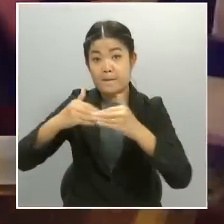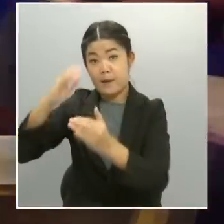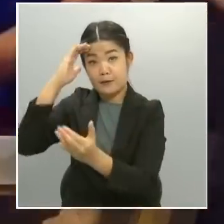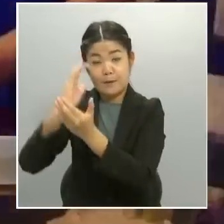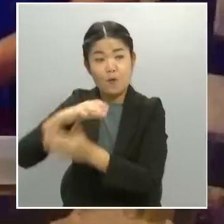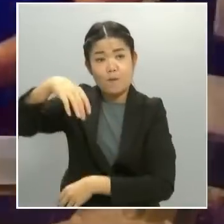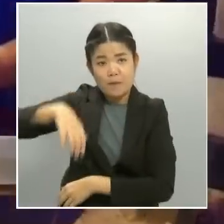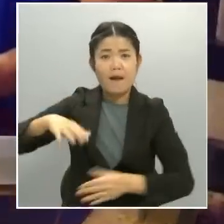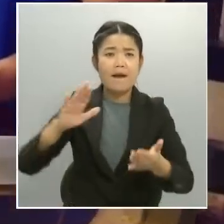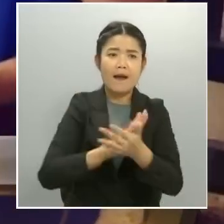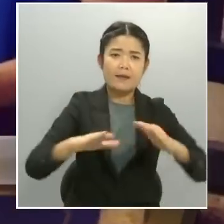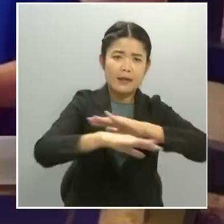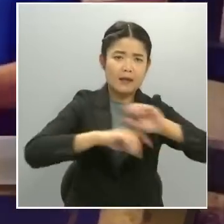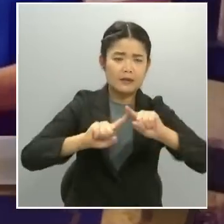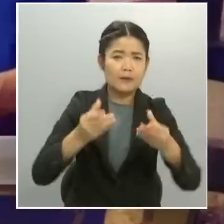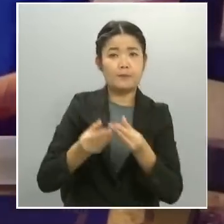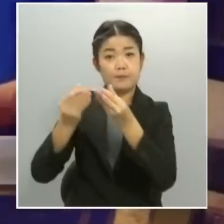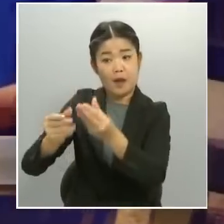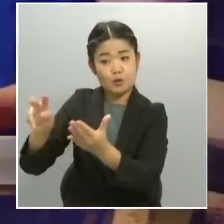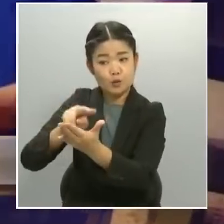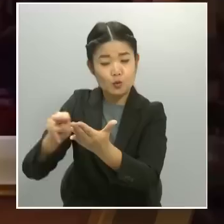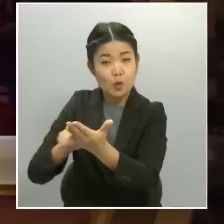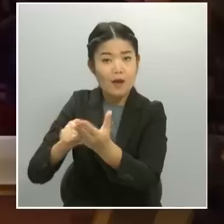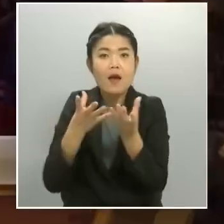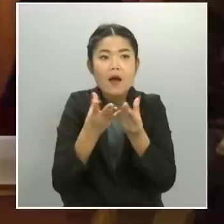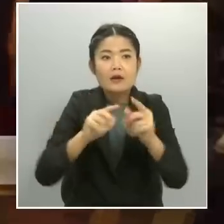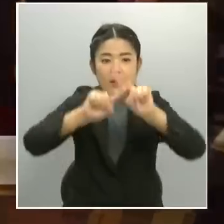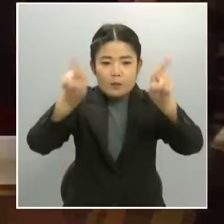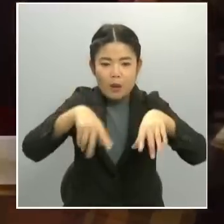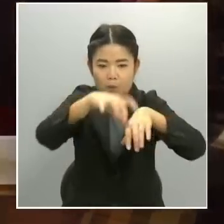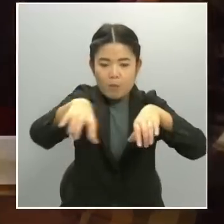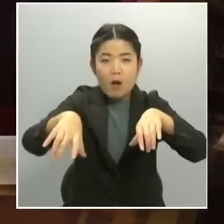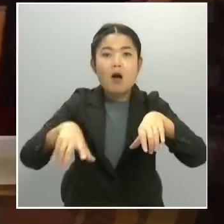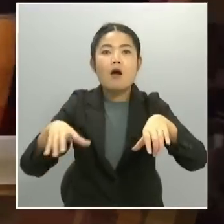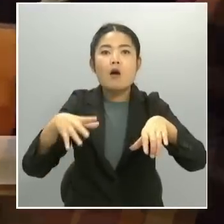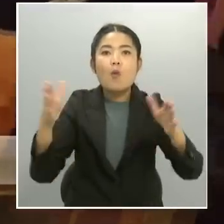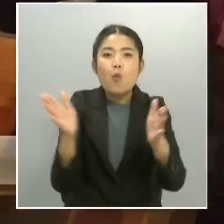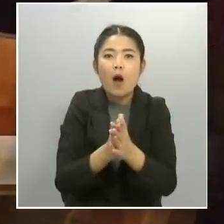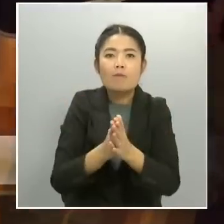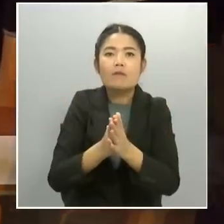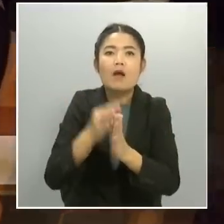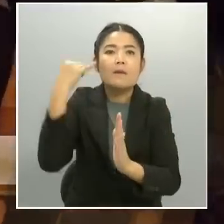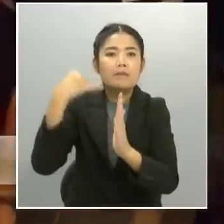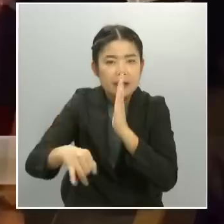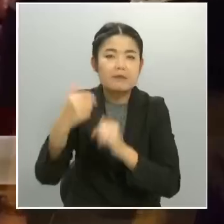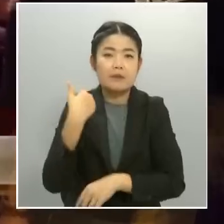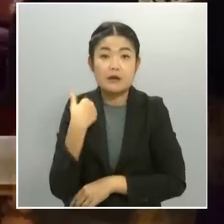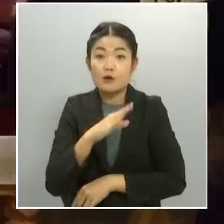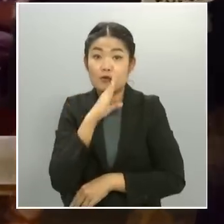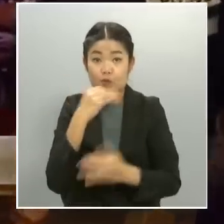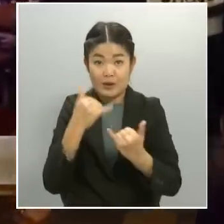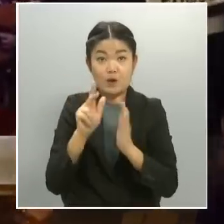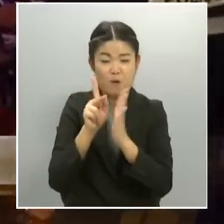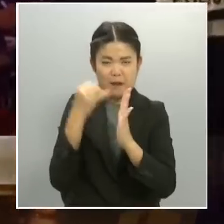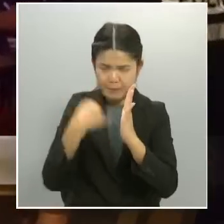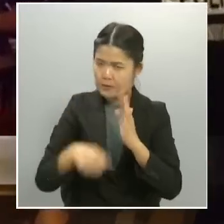ปแสดงเอกสารทั้งหมดถ้าตรวจสอบแล้วอยู่ในโฉนดเดียวกันก็ผิดตามคำสั่งของผู้ว่าชลบุรีในวันนี้อะไรที่ผิดกฎหมายเราดำเนิน